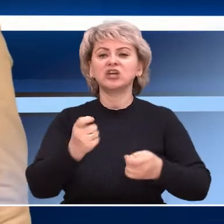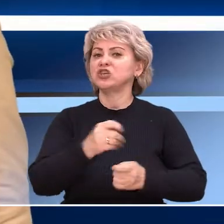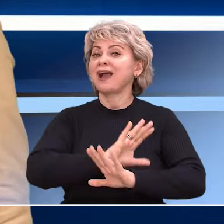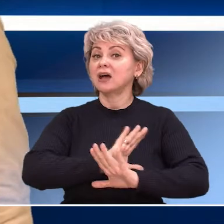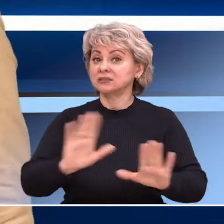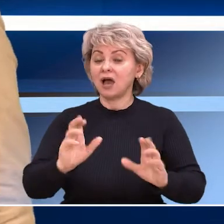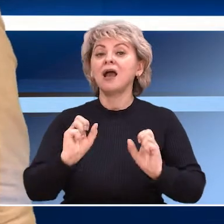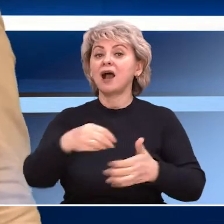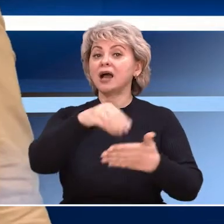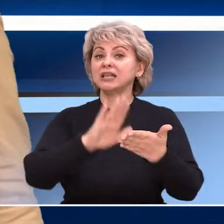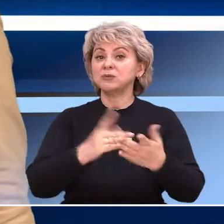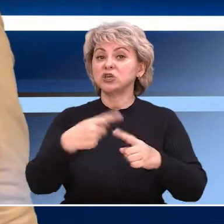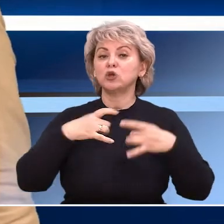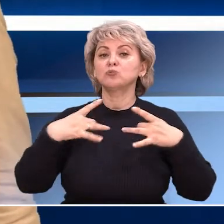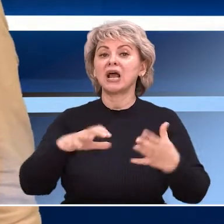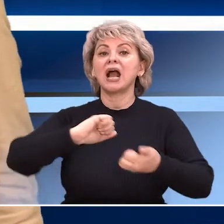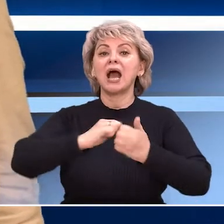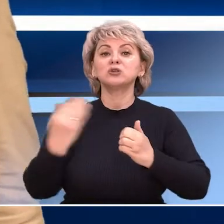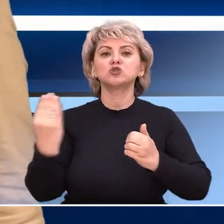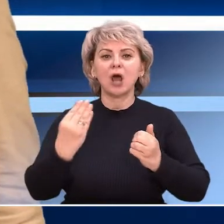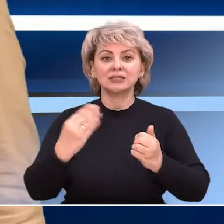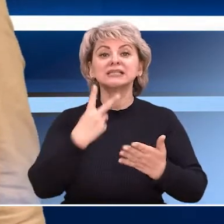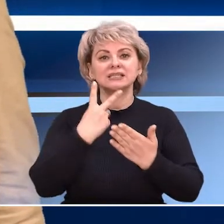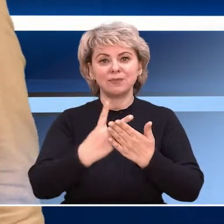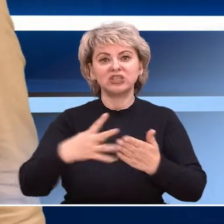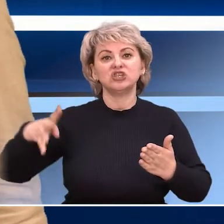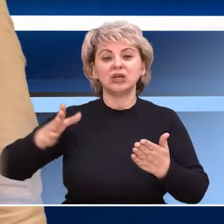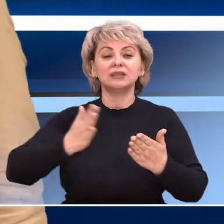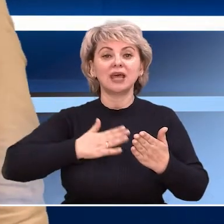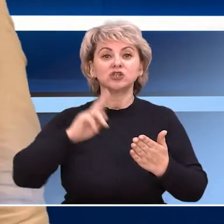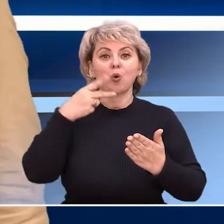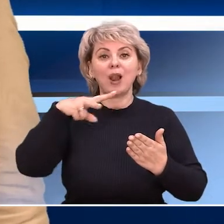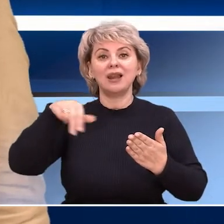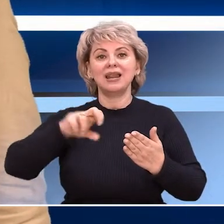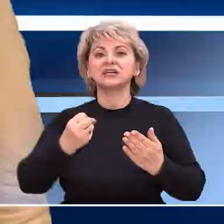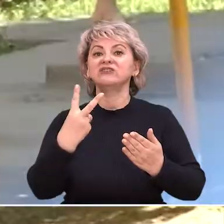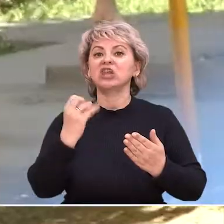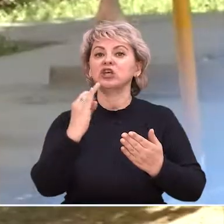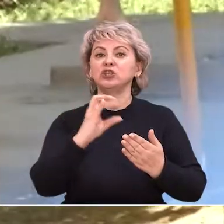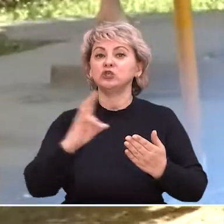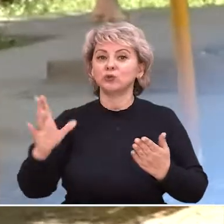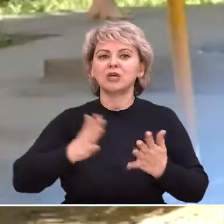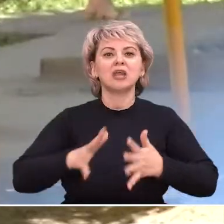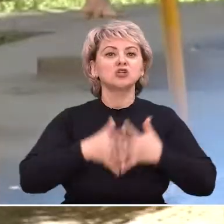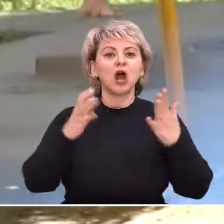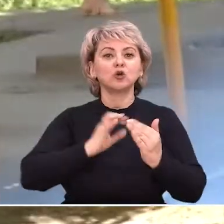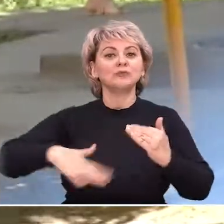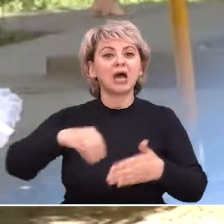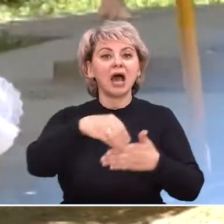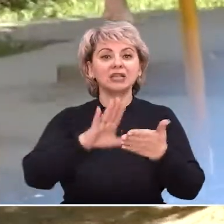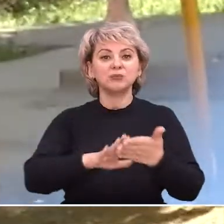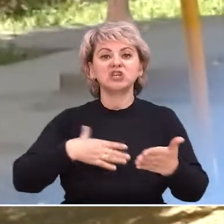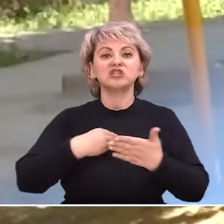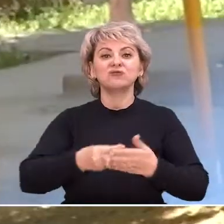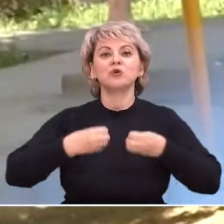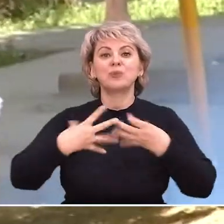не заканчивается никогда. Как отметили этот праздник в Каменске-Шахтинском? Смотрите в сюжете наших коллег. 12 июня наша огромная